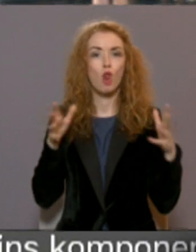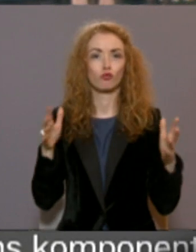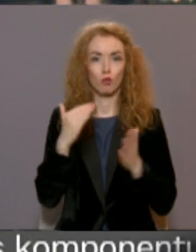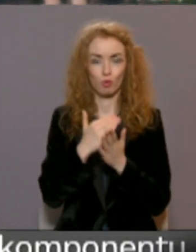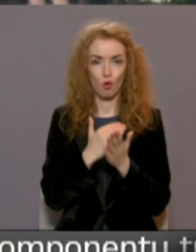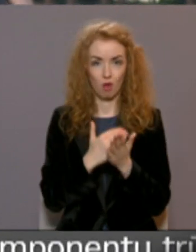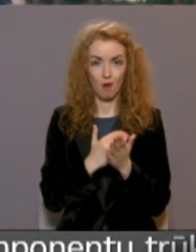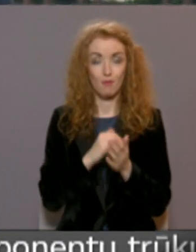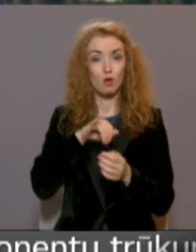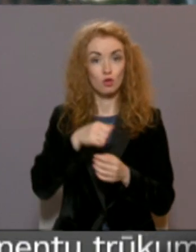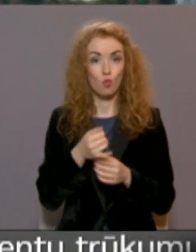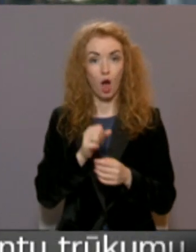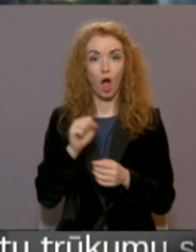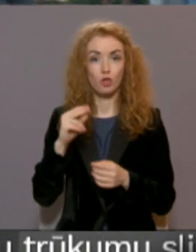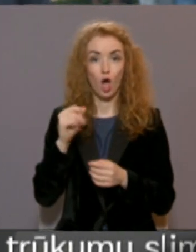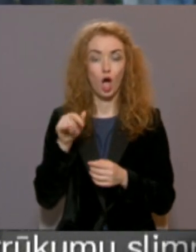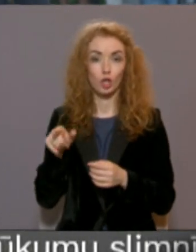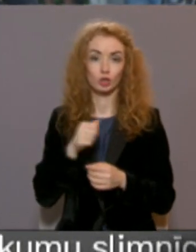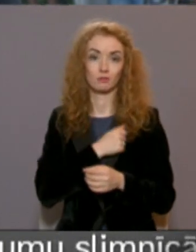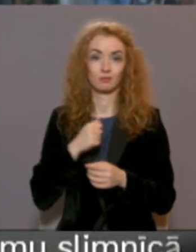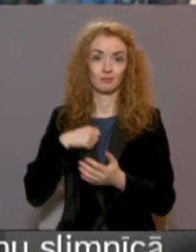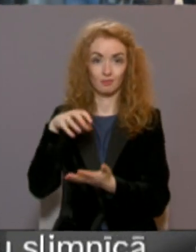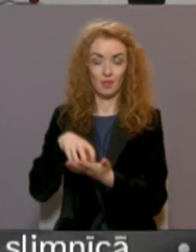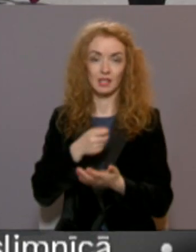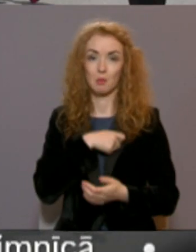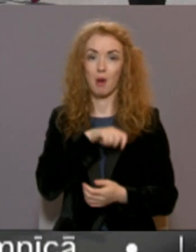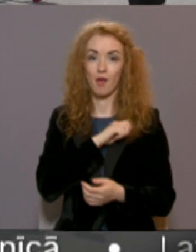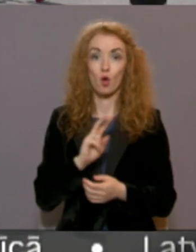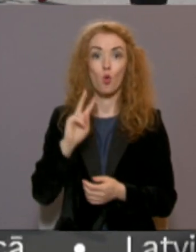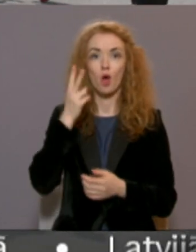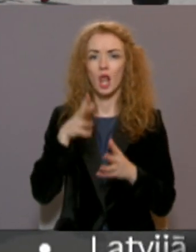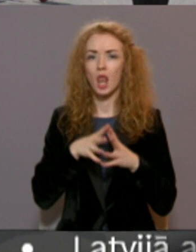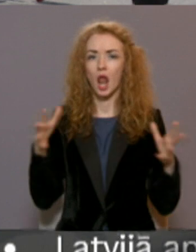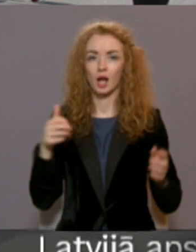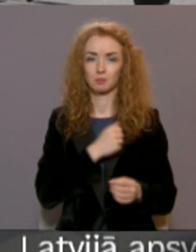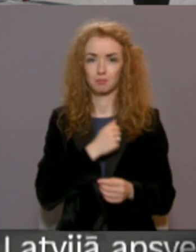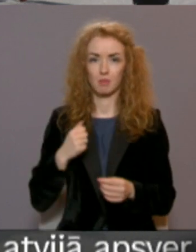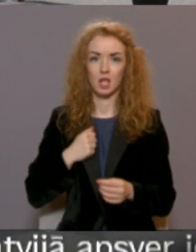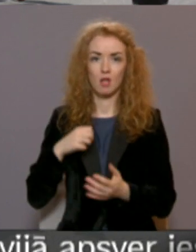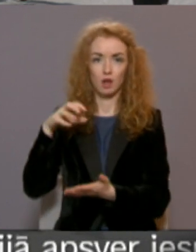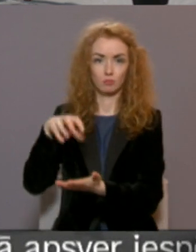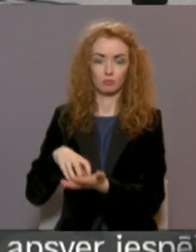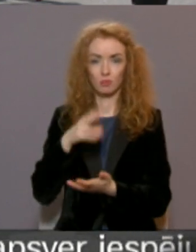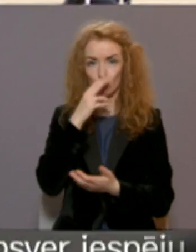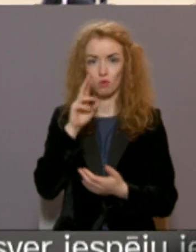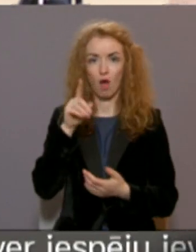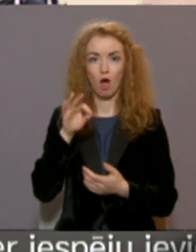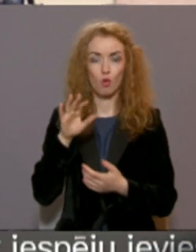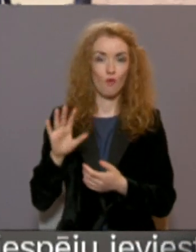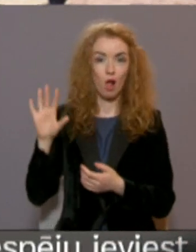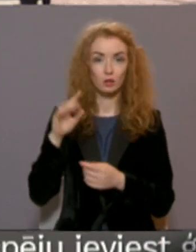programma, ņemot vērā, ka Ādažu militārajā bāzē Spānijā ir otrais lielākais militārais kontingents no NATO valstīm, un